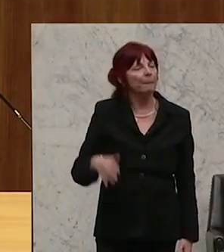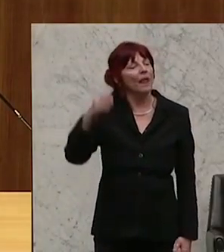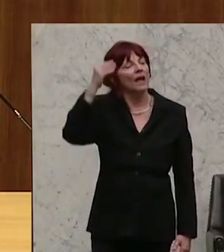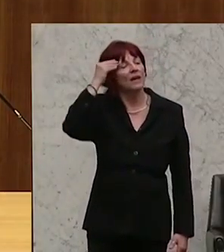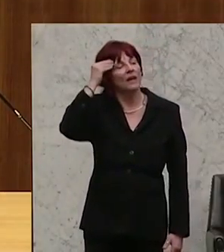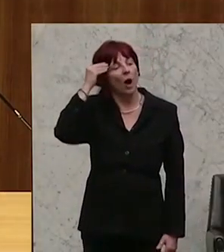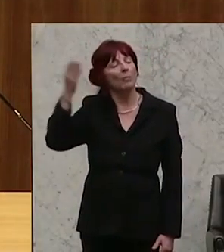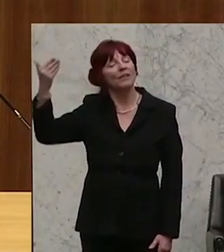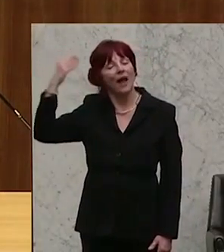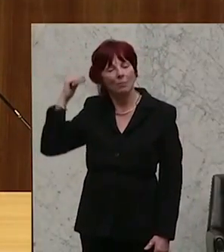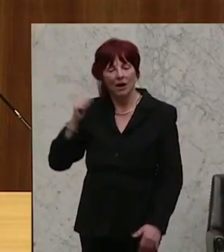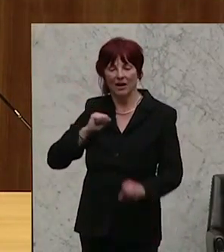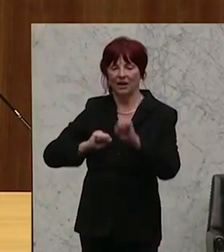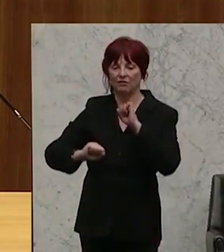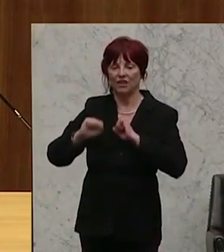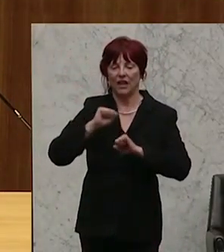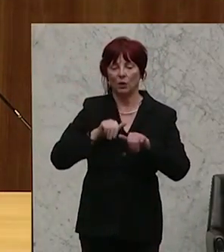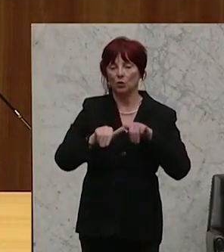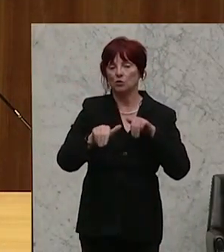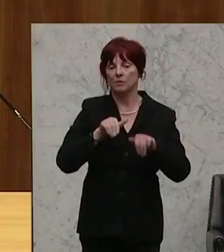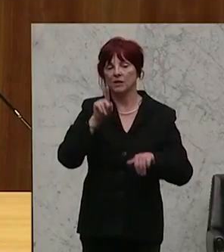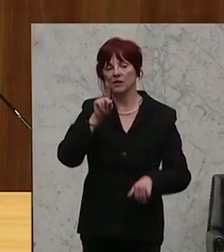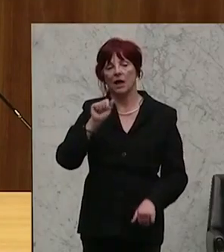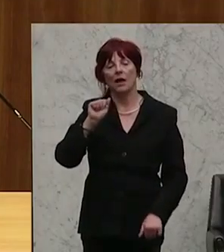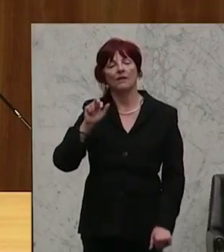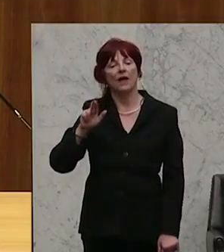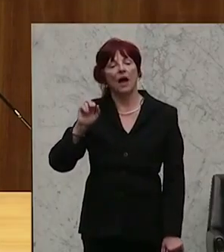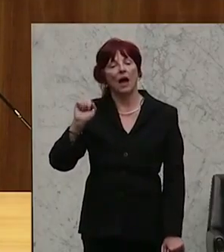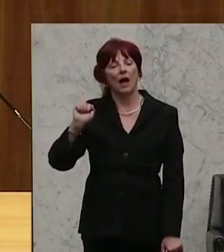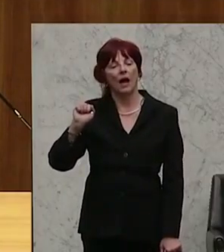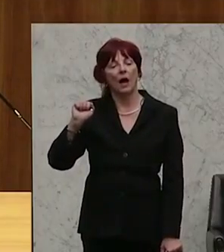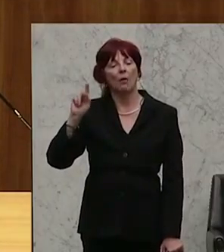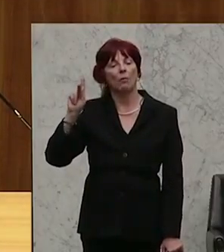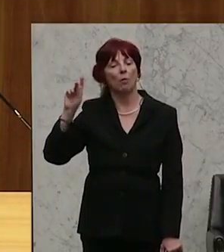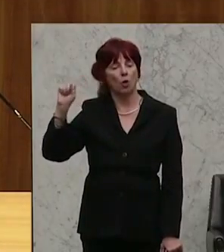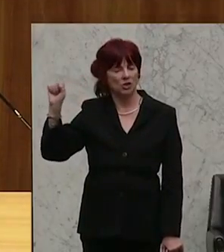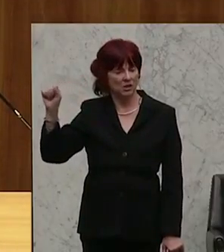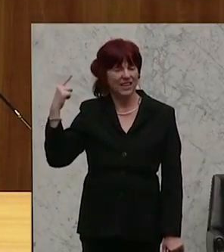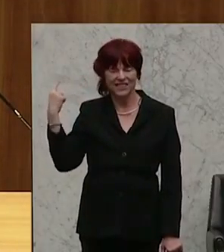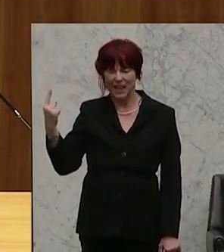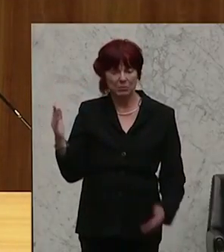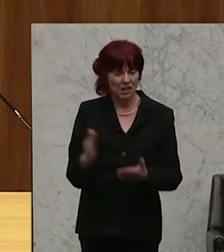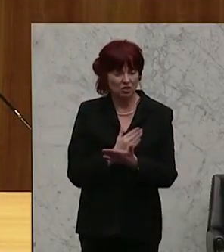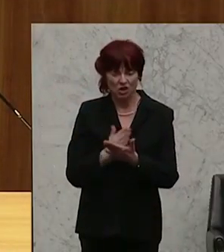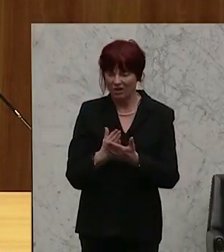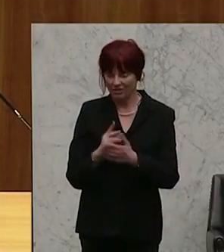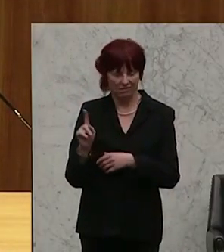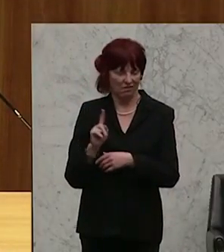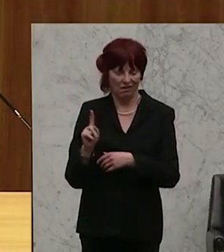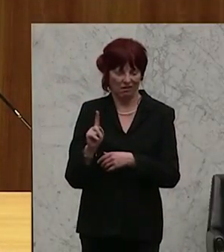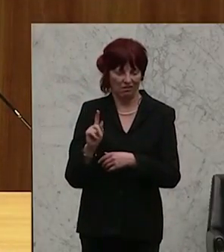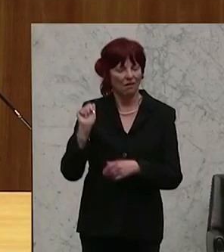ehemalige Verteidigungsminister Taraposch das nicht einfach alleine so gehandhabt hat und nicht die Entscheidung alleine